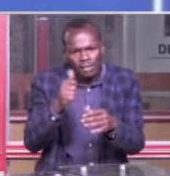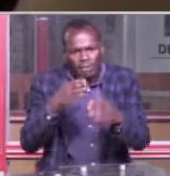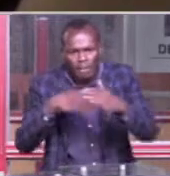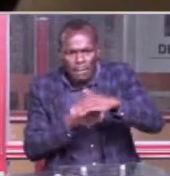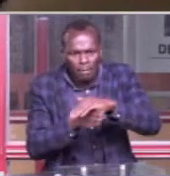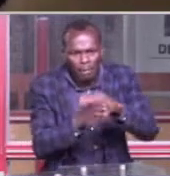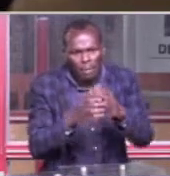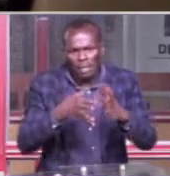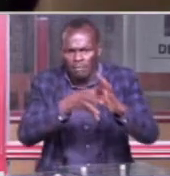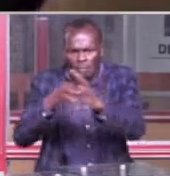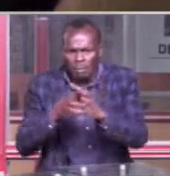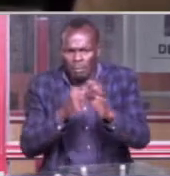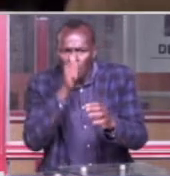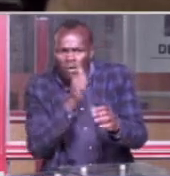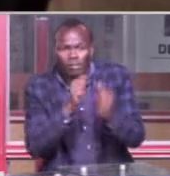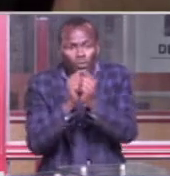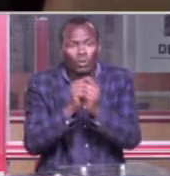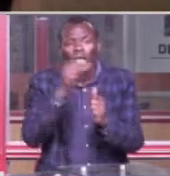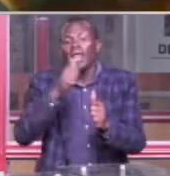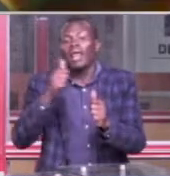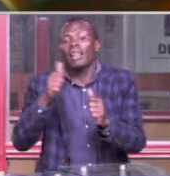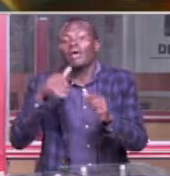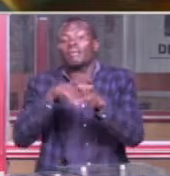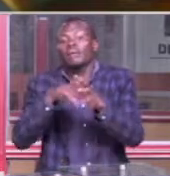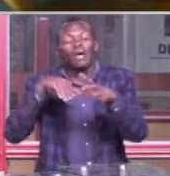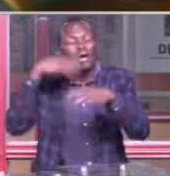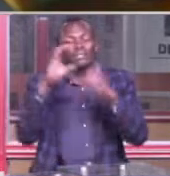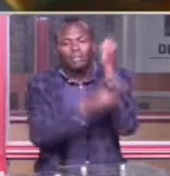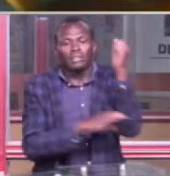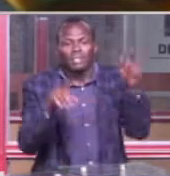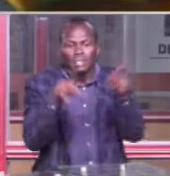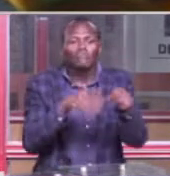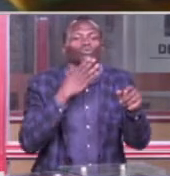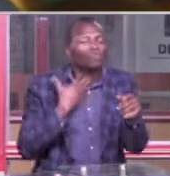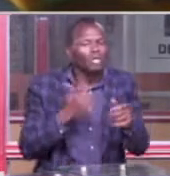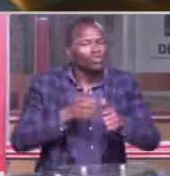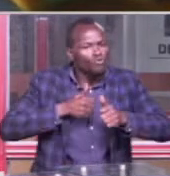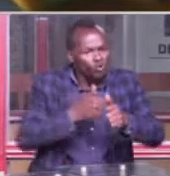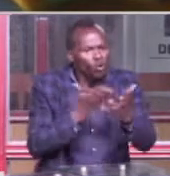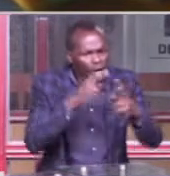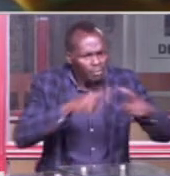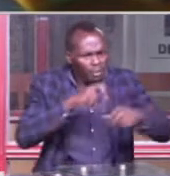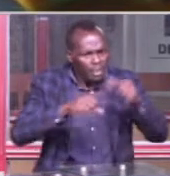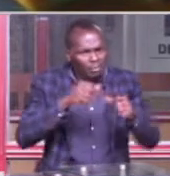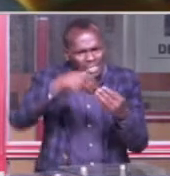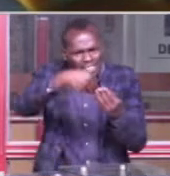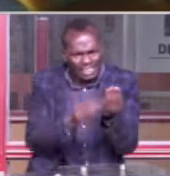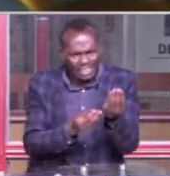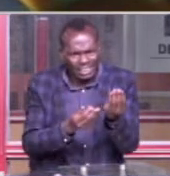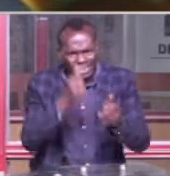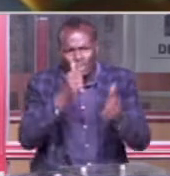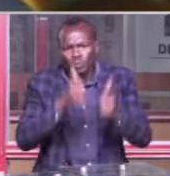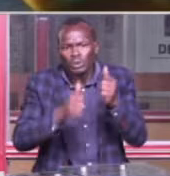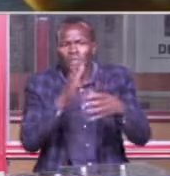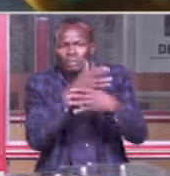e Mauritius n'ani eyagimugulira. Mu ngeri y'emu, Dadison era ayagala kalisoliso anoonyereze ku ssaabawoleza